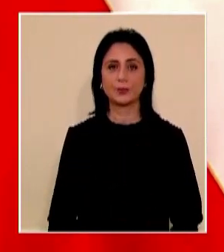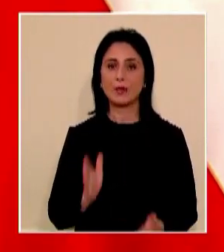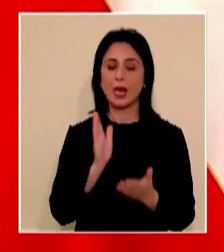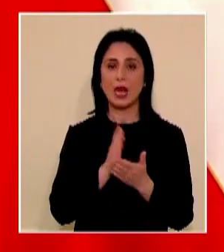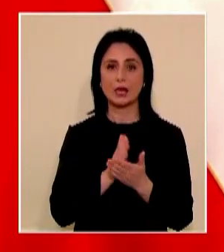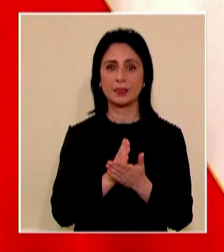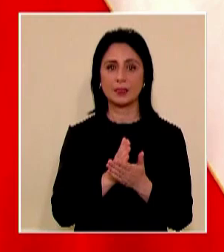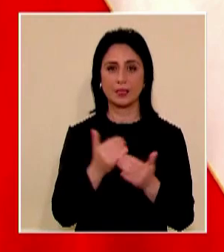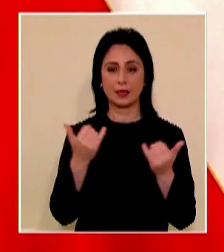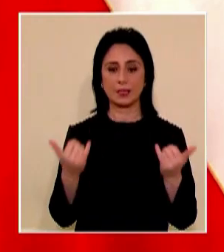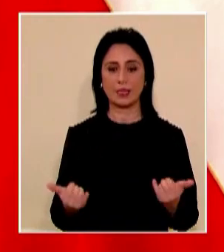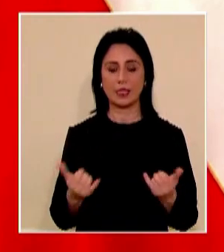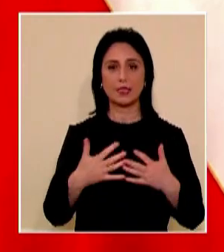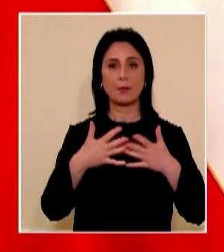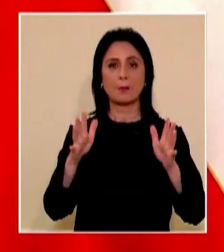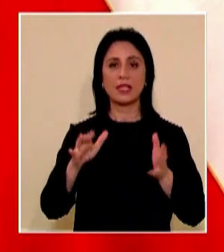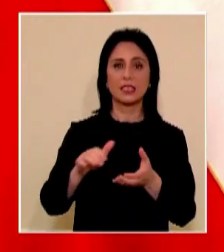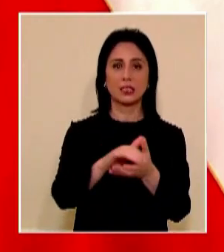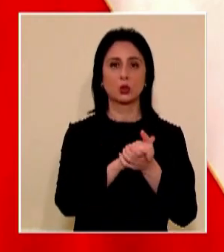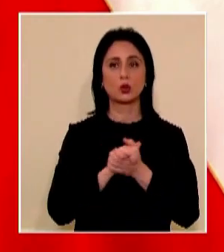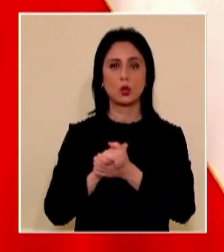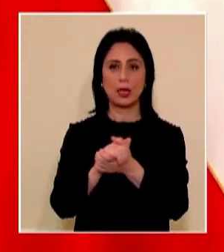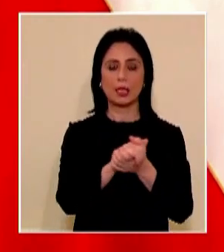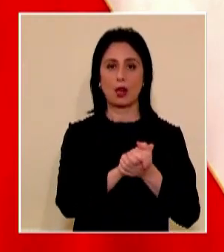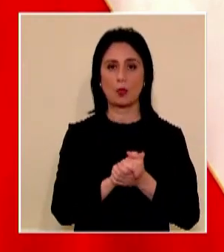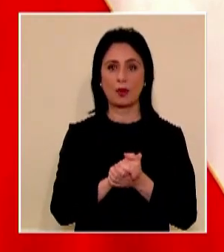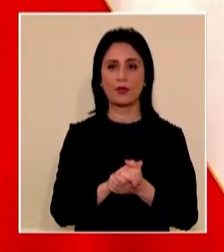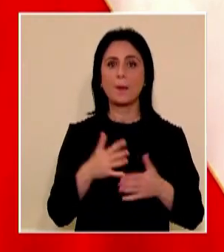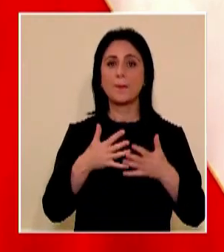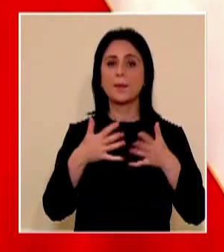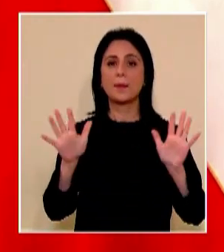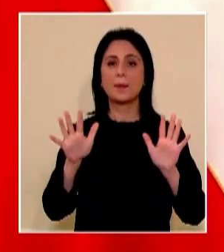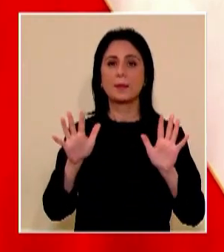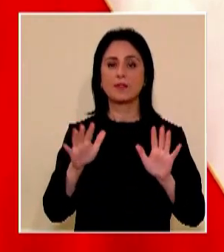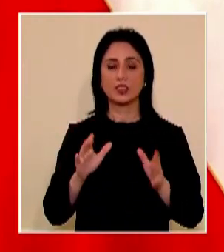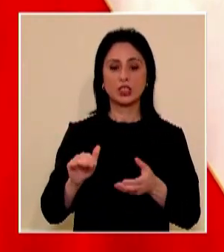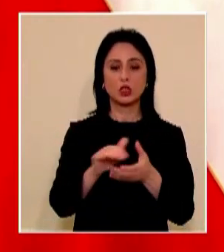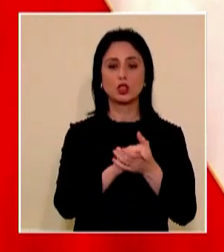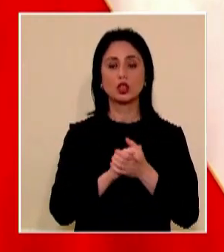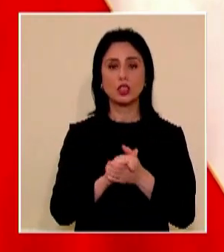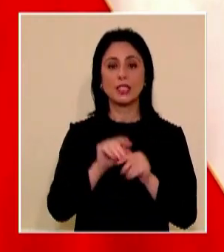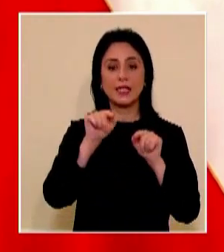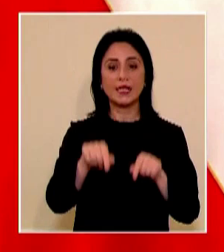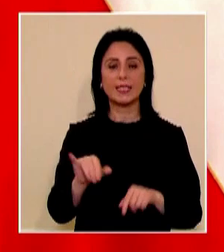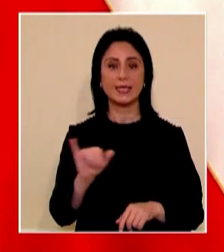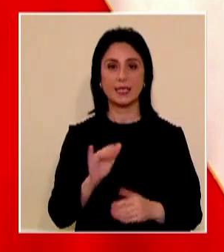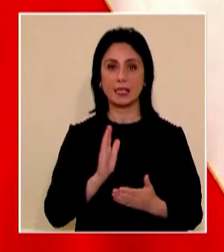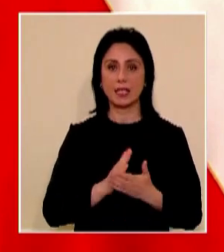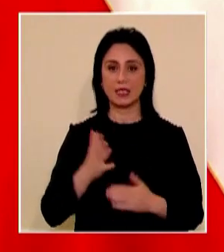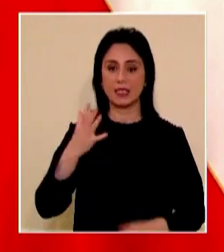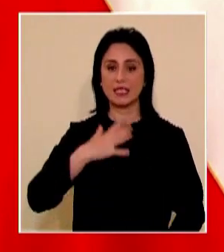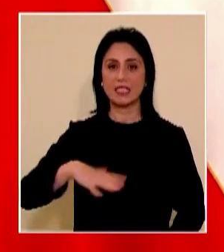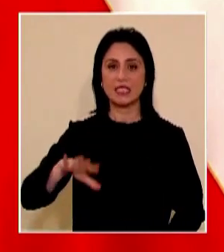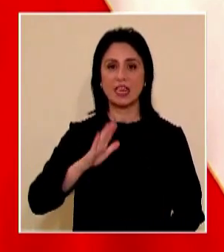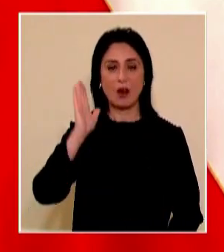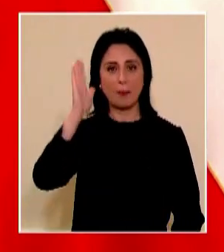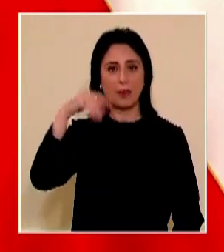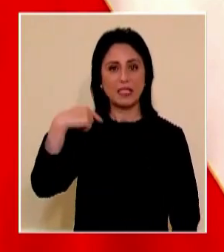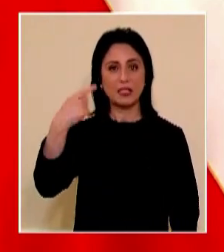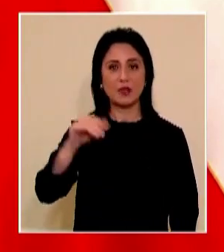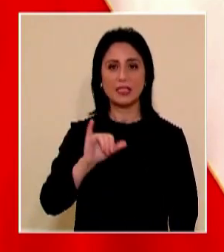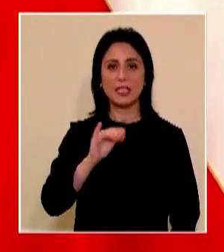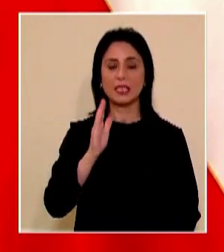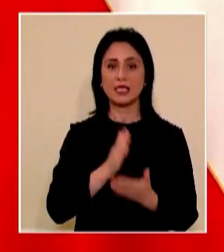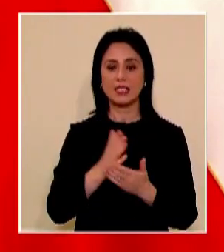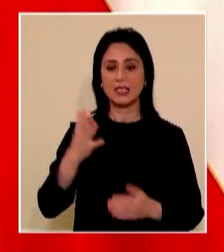არის დღეს მეტი სოლიდარობა და მეტი სოლიდარობა იქ სადაც არის საქართველოს პერსპექტივა და